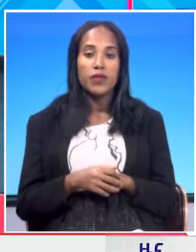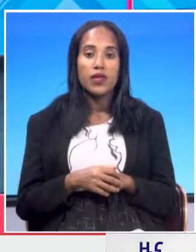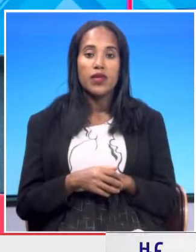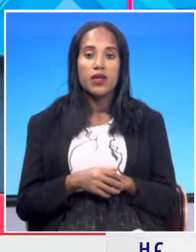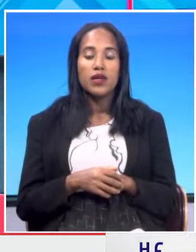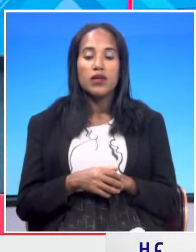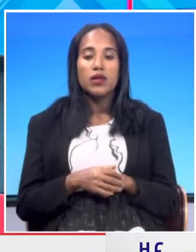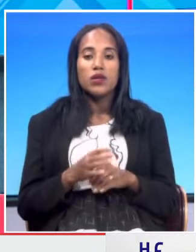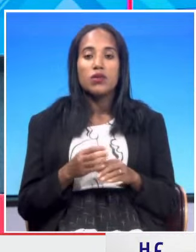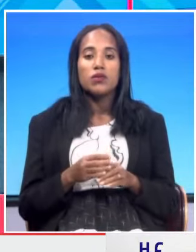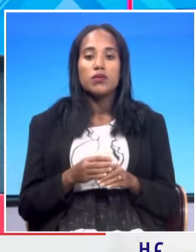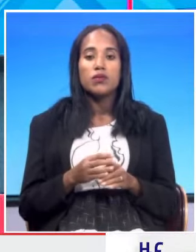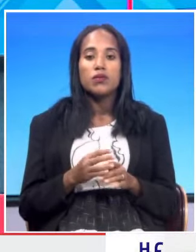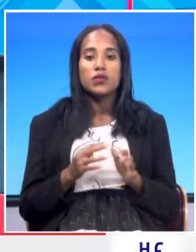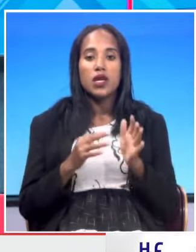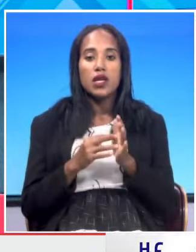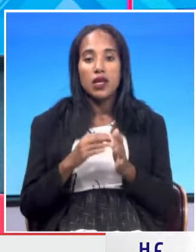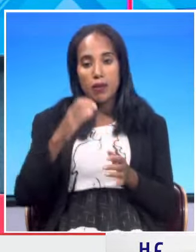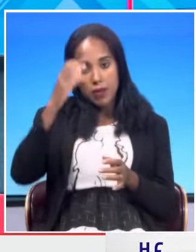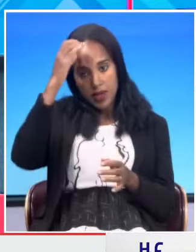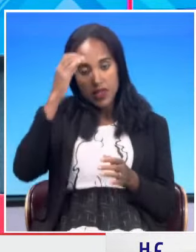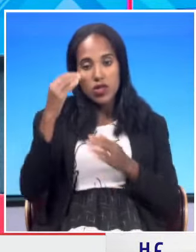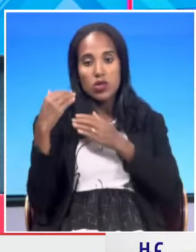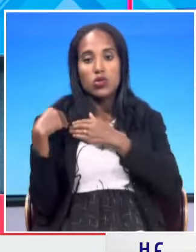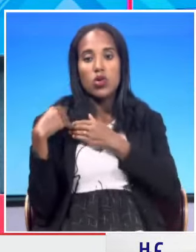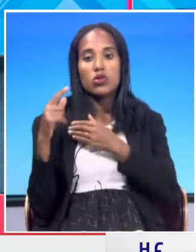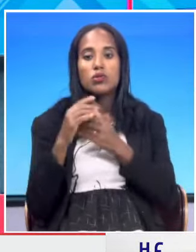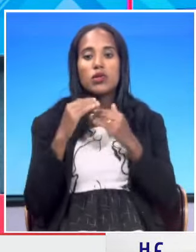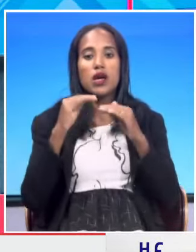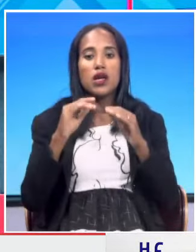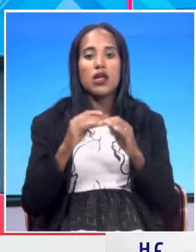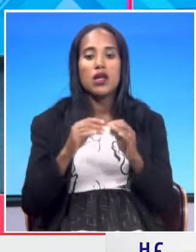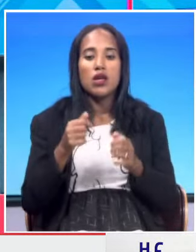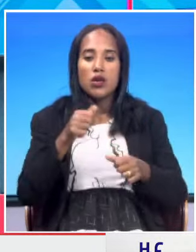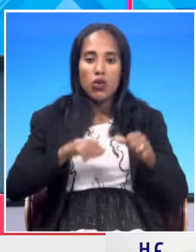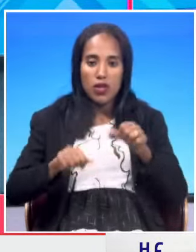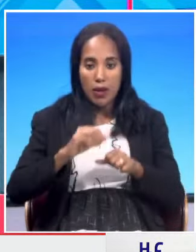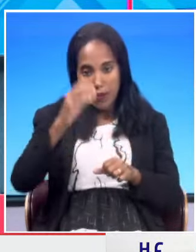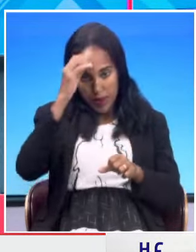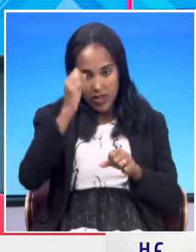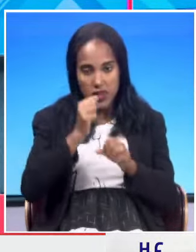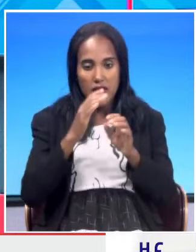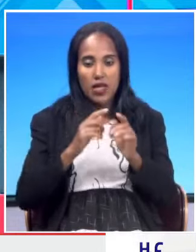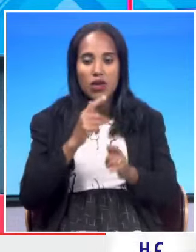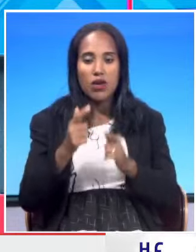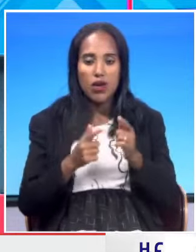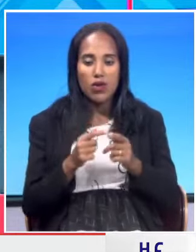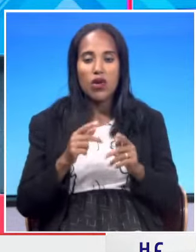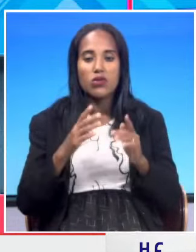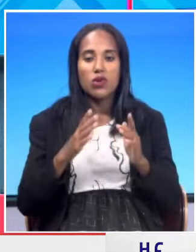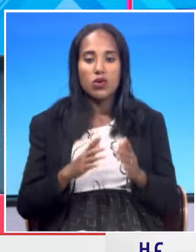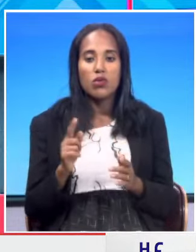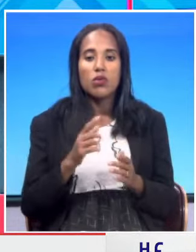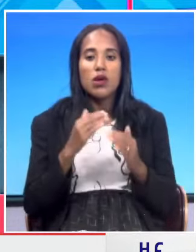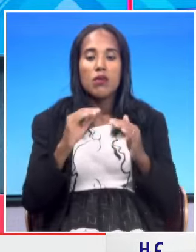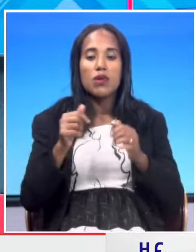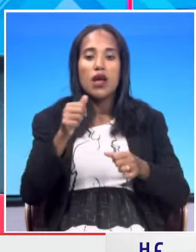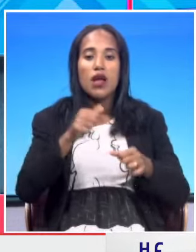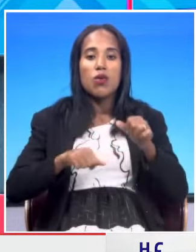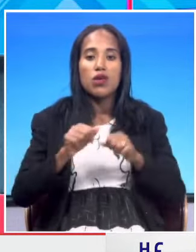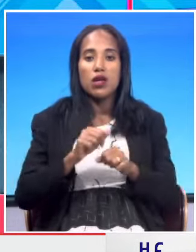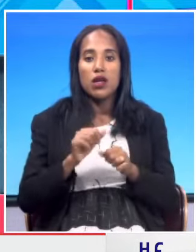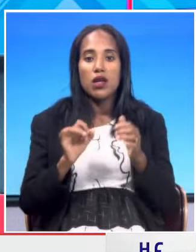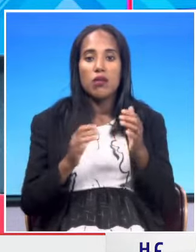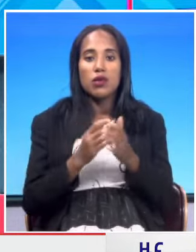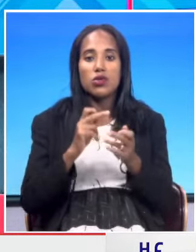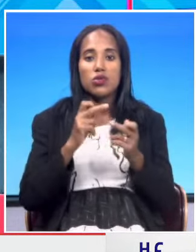ምሳሌ አለው። ምሳሌ የመንግስት ተሿሚዎች ምን ያህል ያዋጡ፣ የመንግስት ሰራተኛው ምን ያህል ያዋጣ፣ ነጋዴው ምን ያህል ያዋጣ፣ አርሶ አደሩ ምን ያህል ያዋጣ፣ የልማት